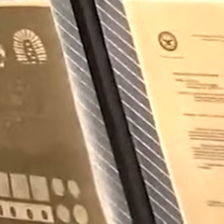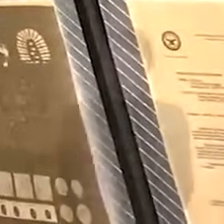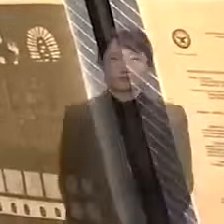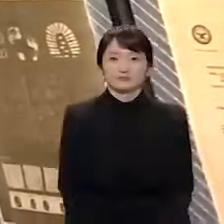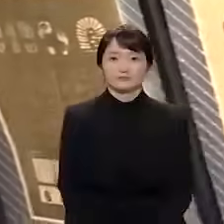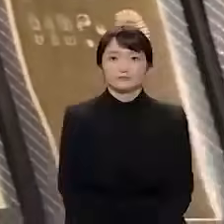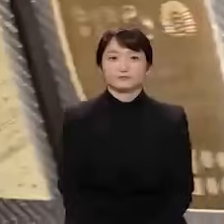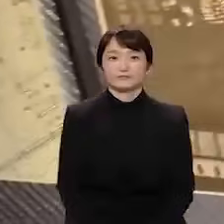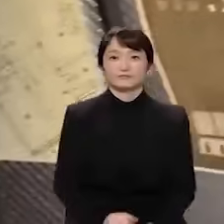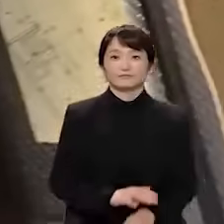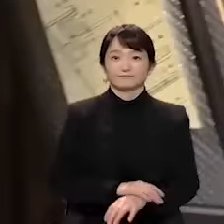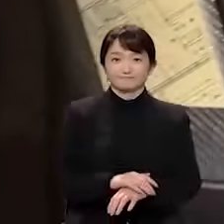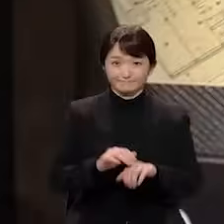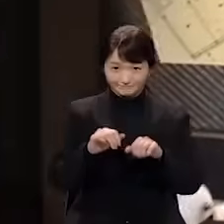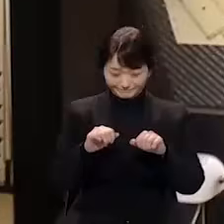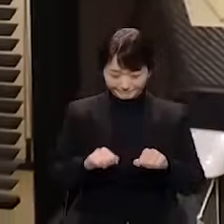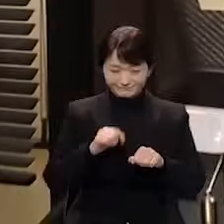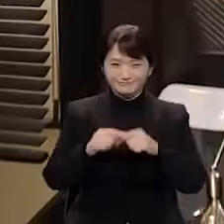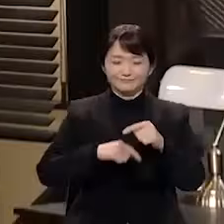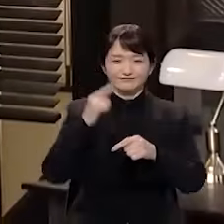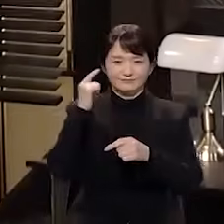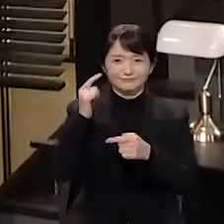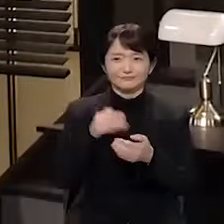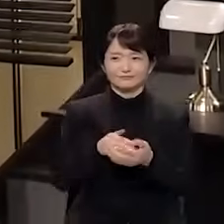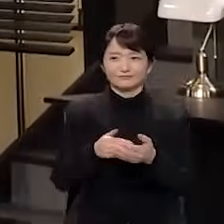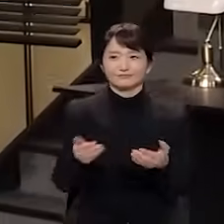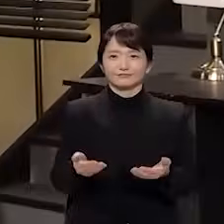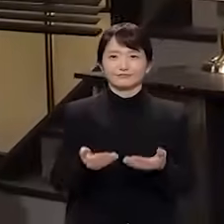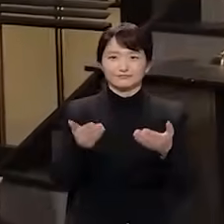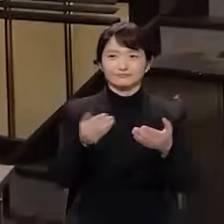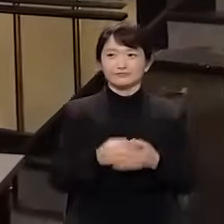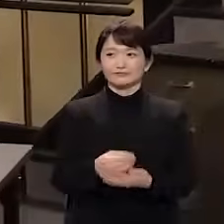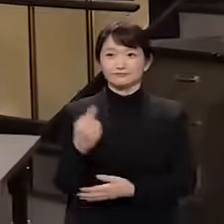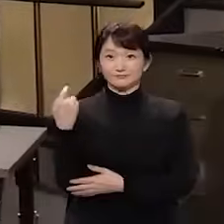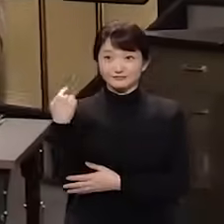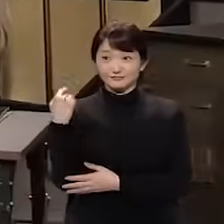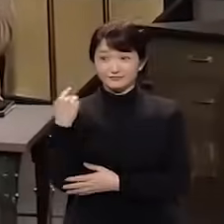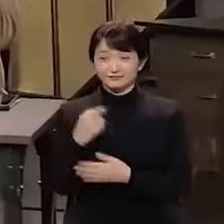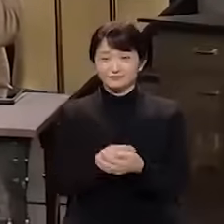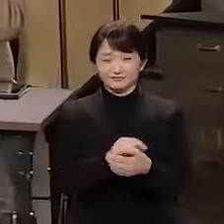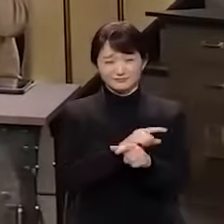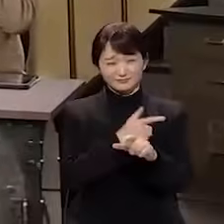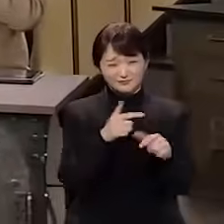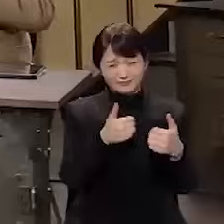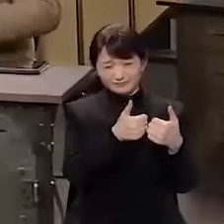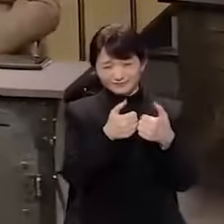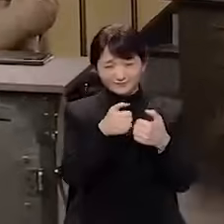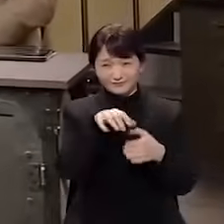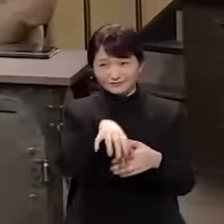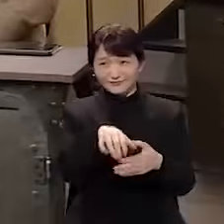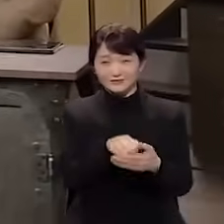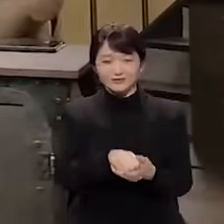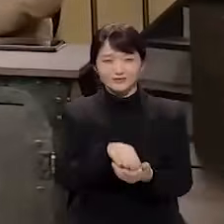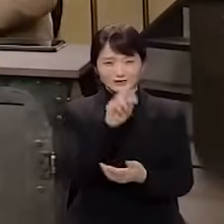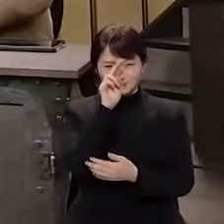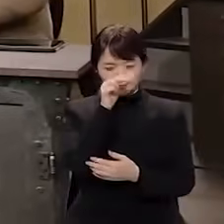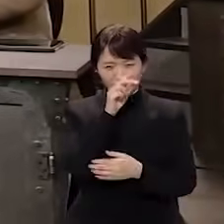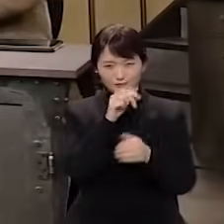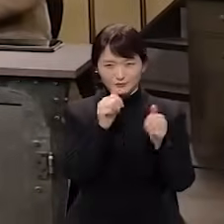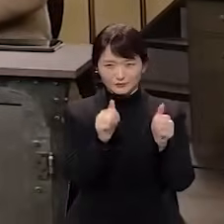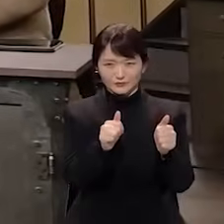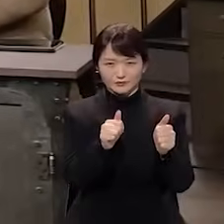드러났습니다롱 안녕하십니까 자 어제 말이죠 별별 상담소에서 우리 박지 변호사님 엄청난 연기를 보여 주셨거든요